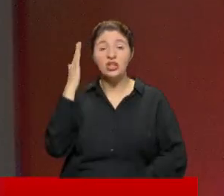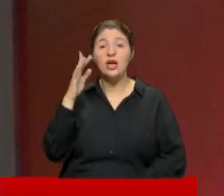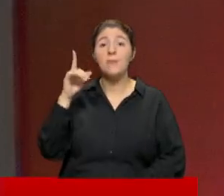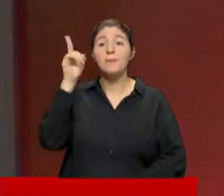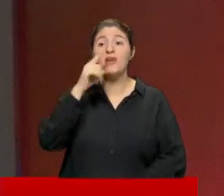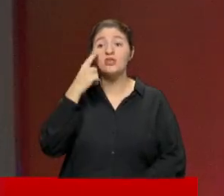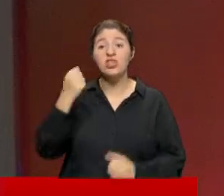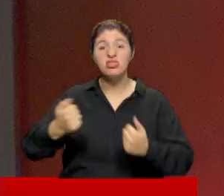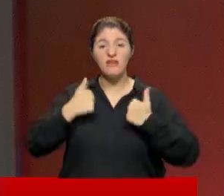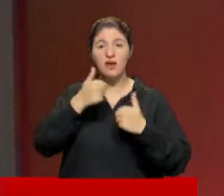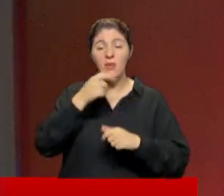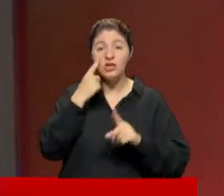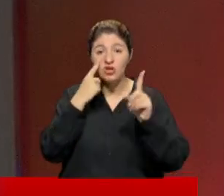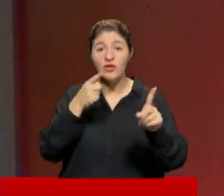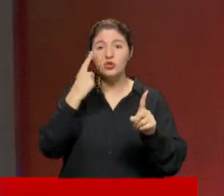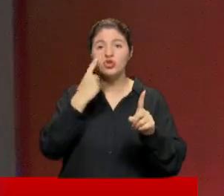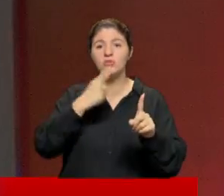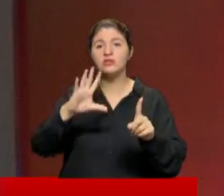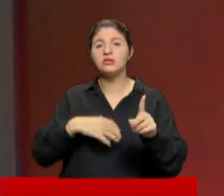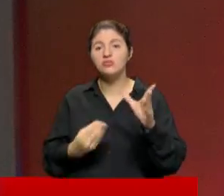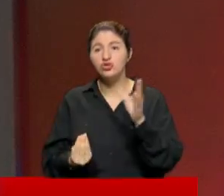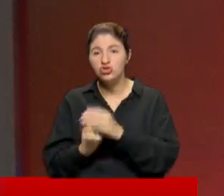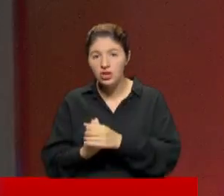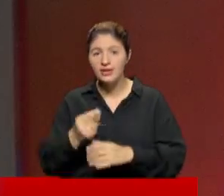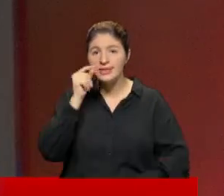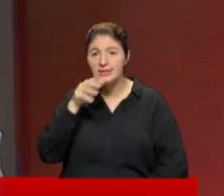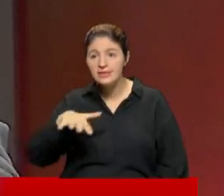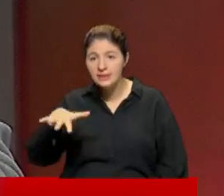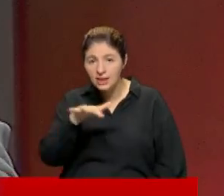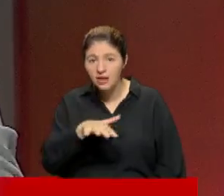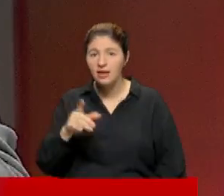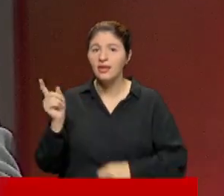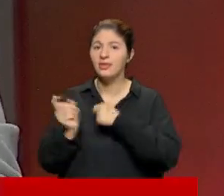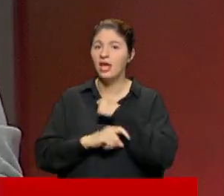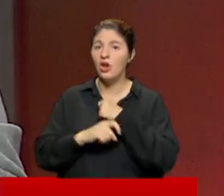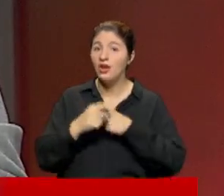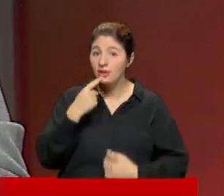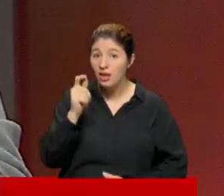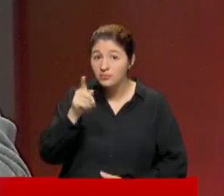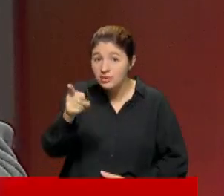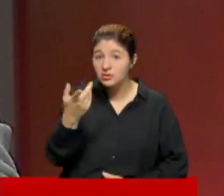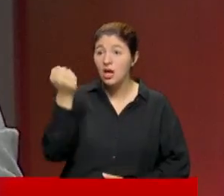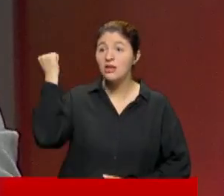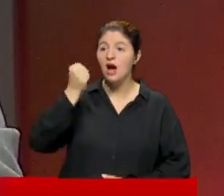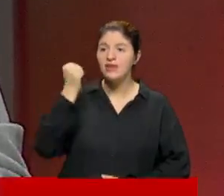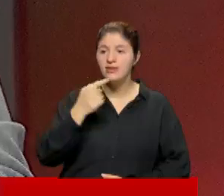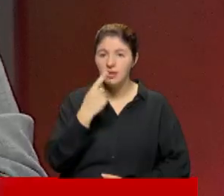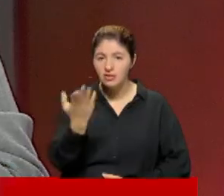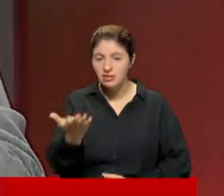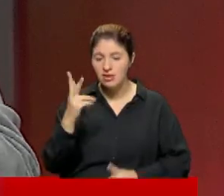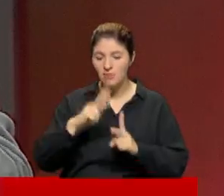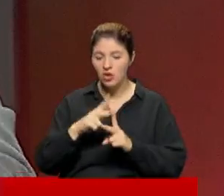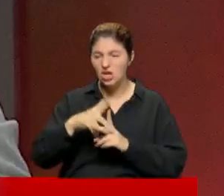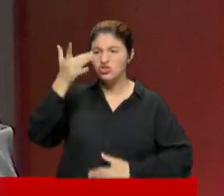Adam Mustafa Kemal Atatürk'e ve onun Cumhuriyetine sahip çıkan insanları terörist dediniz katil dediniz